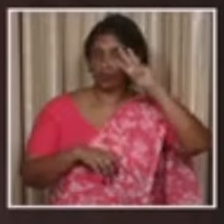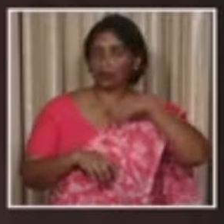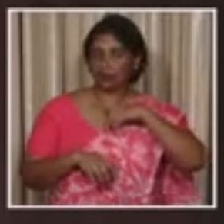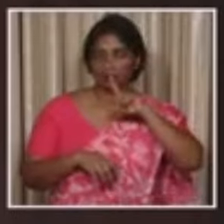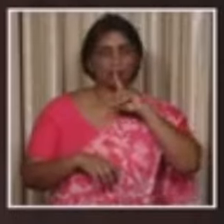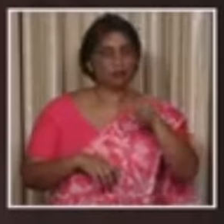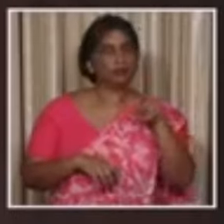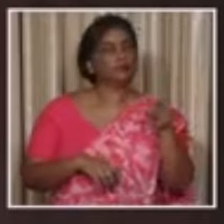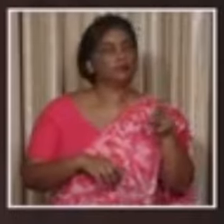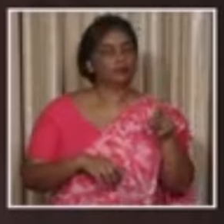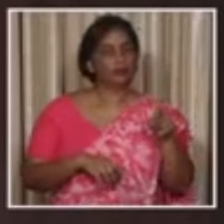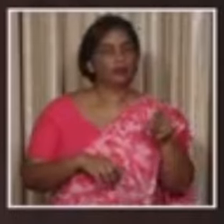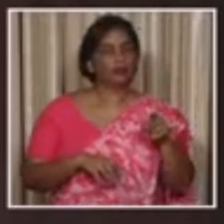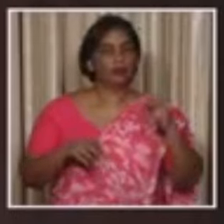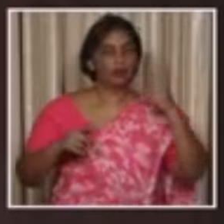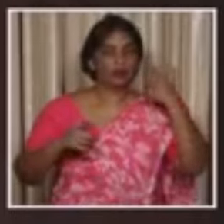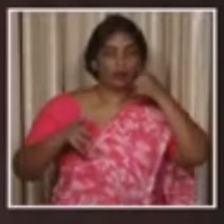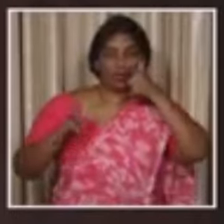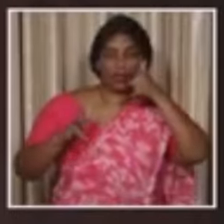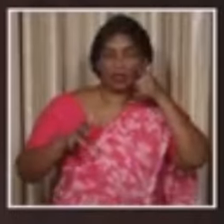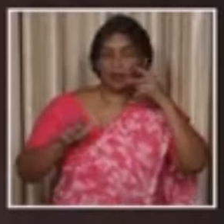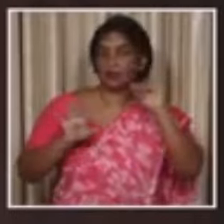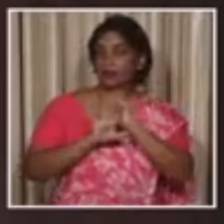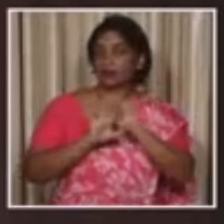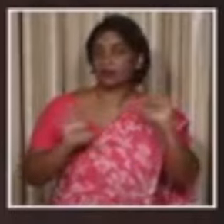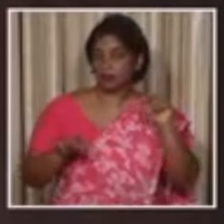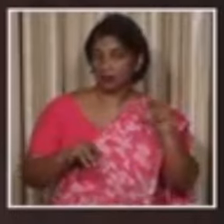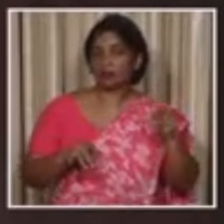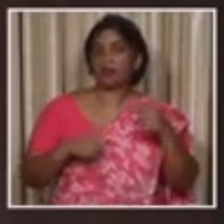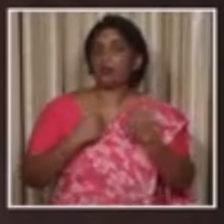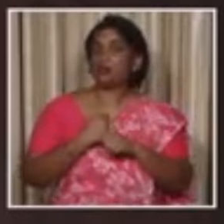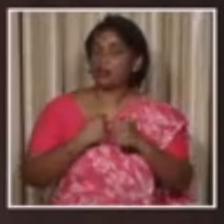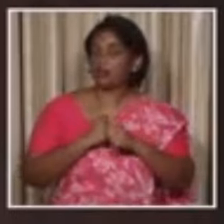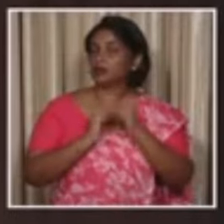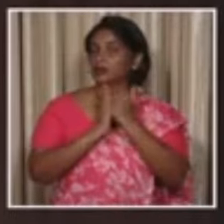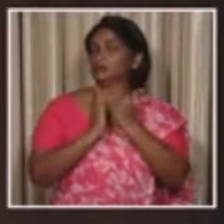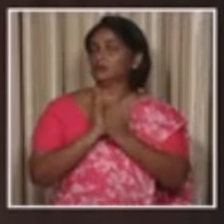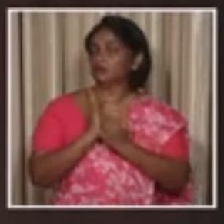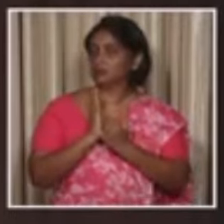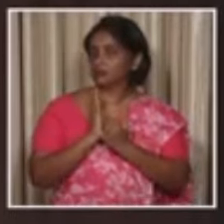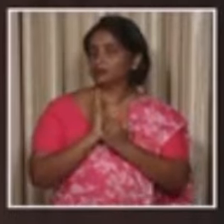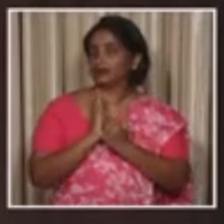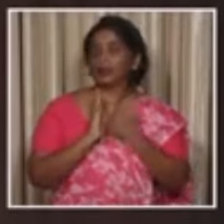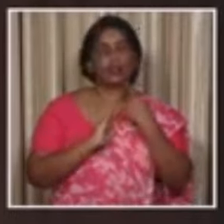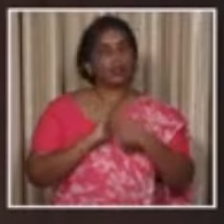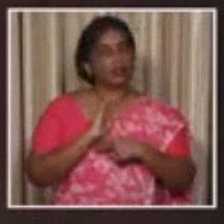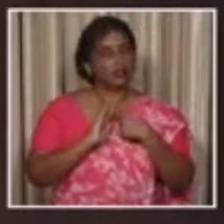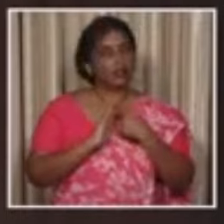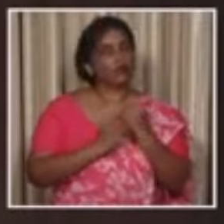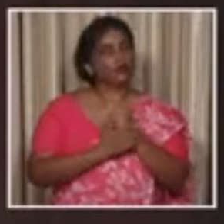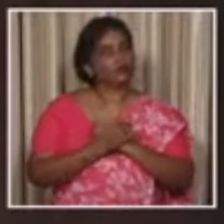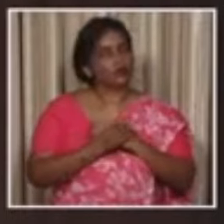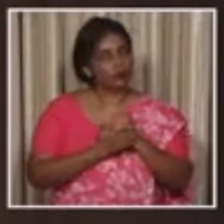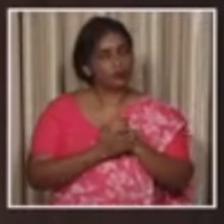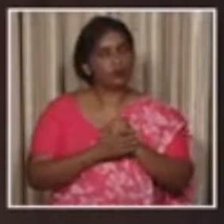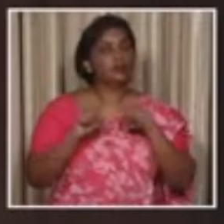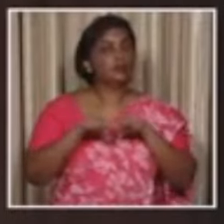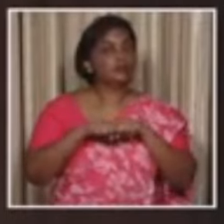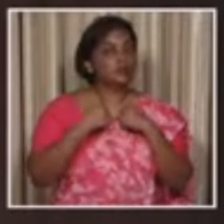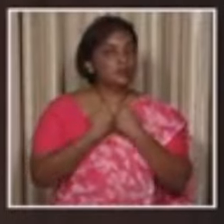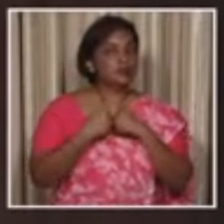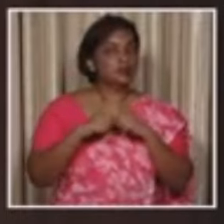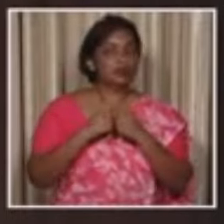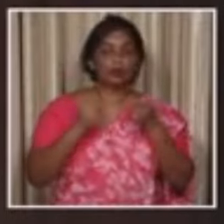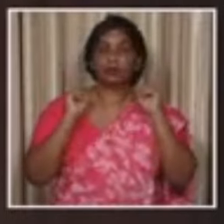කියන්න කැමරා 16ක් එක්ක අපි හැදුවා වැඩපිළිලක් ලංකාවේ ඉන්න සියලුම සංගම්වල